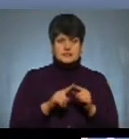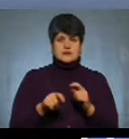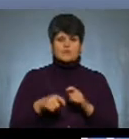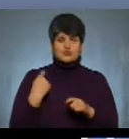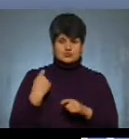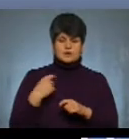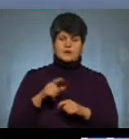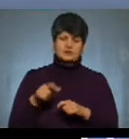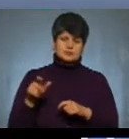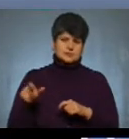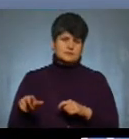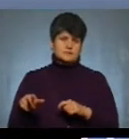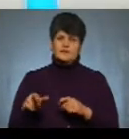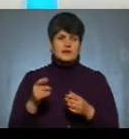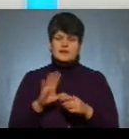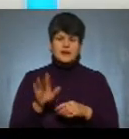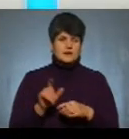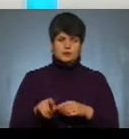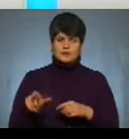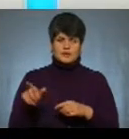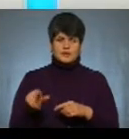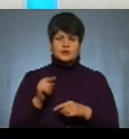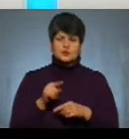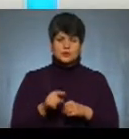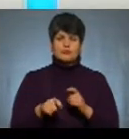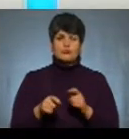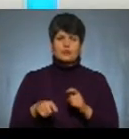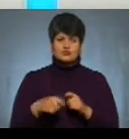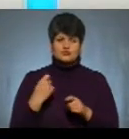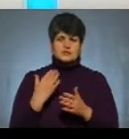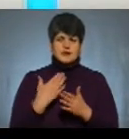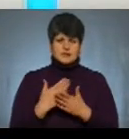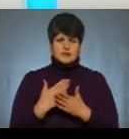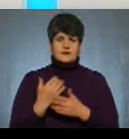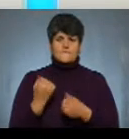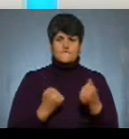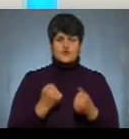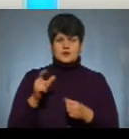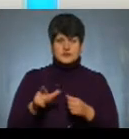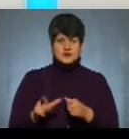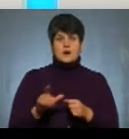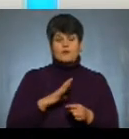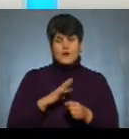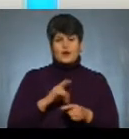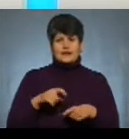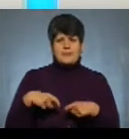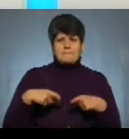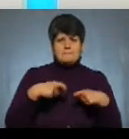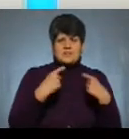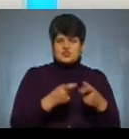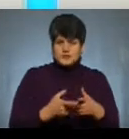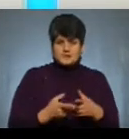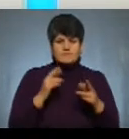це порушення водіїв, так, а не пішохода? Так, це порушення водіїв, але частково тут потрібно, якщо десь людина перебігає дорогу не в встановленому